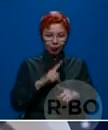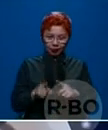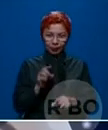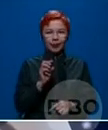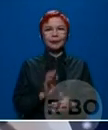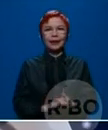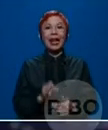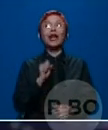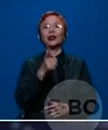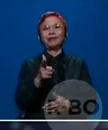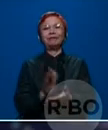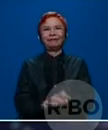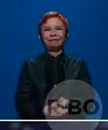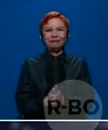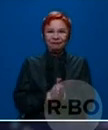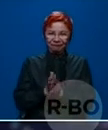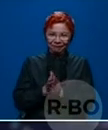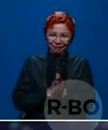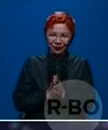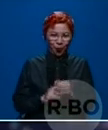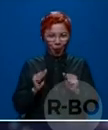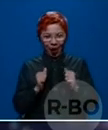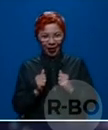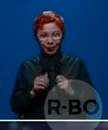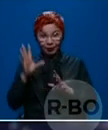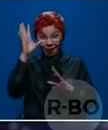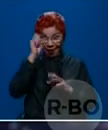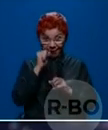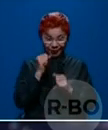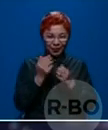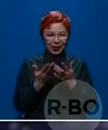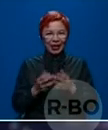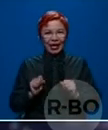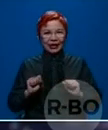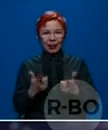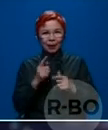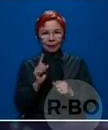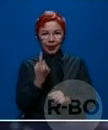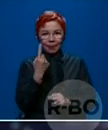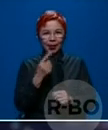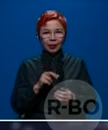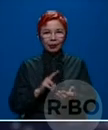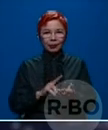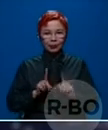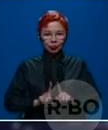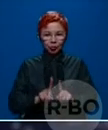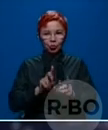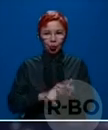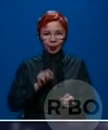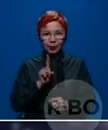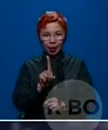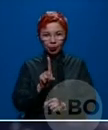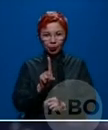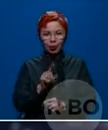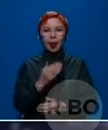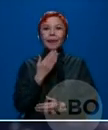kita langsung saja supaya bisa menjadi lebih mudah dipahami kesempatan pertama saya berikan kepada paslon 1